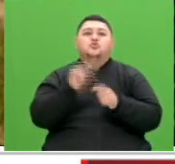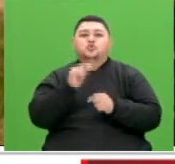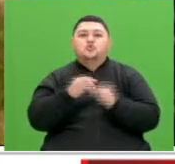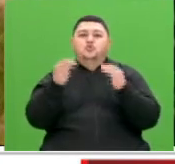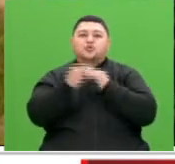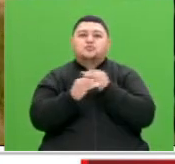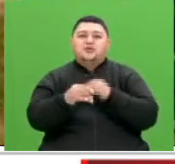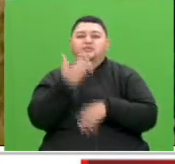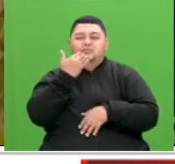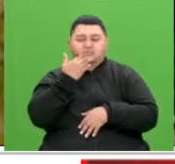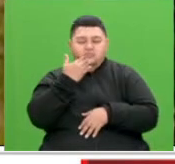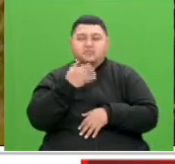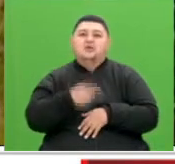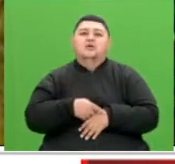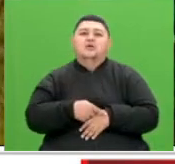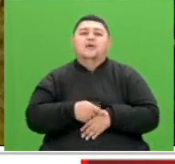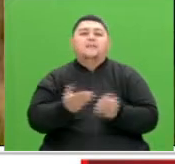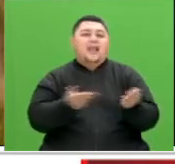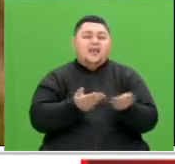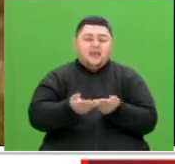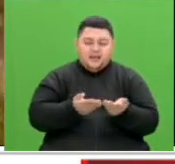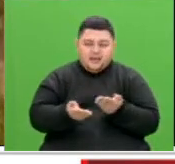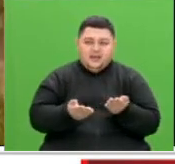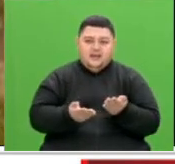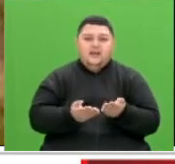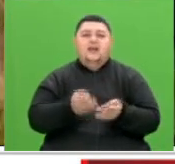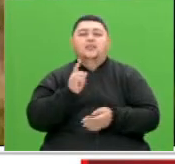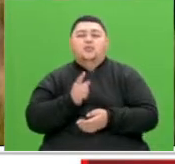berjalan normal. Baik itu pelayanan,